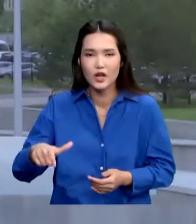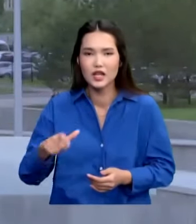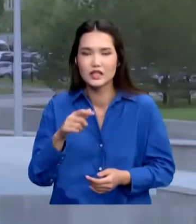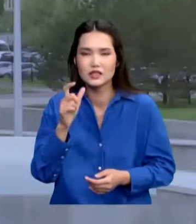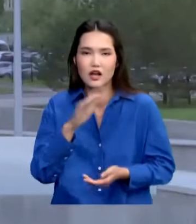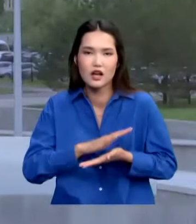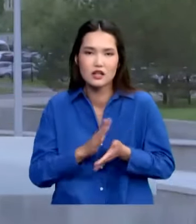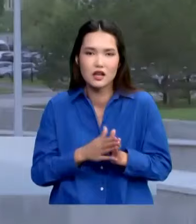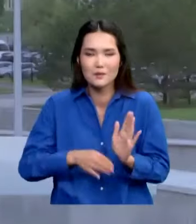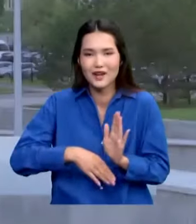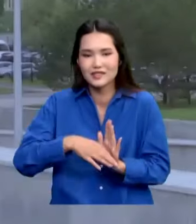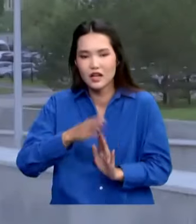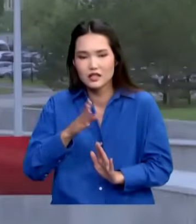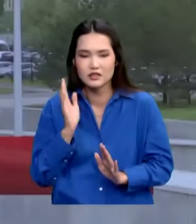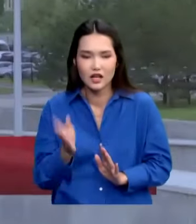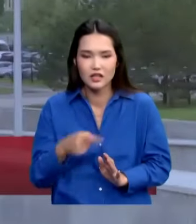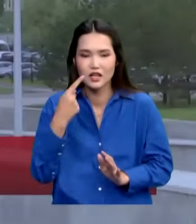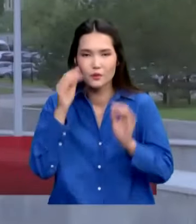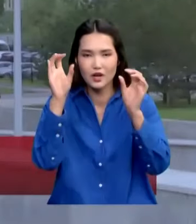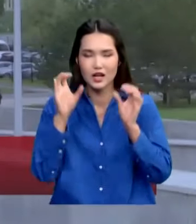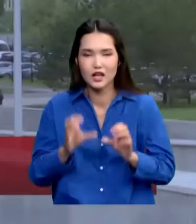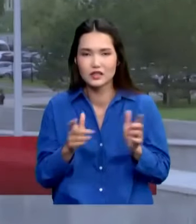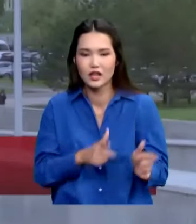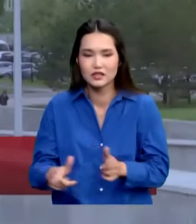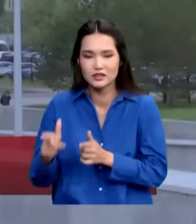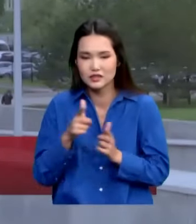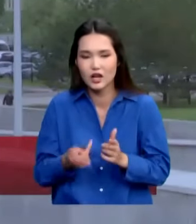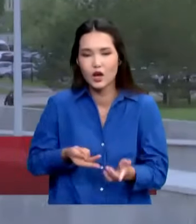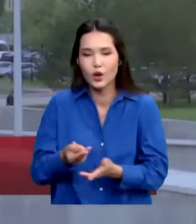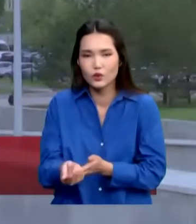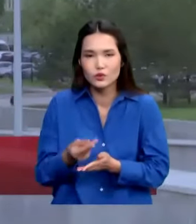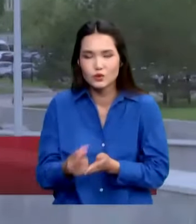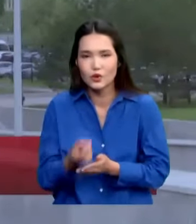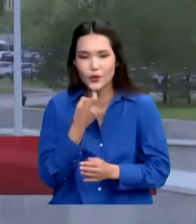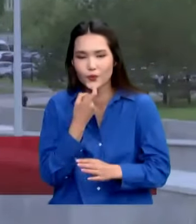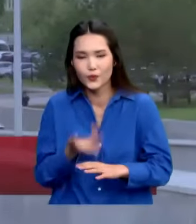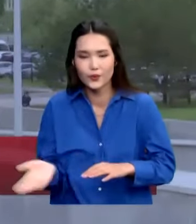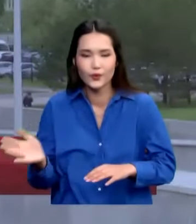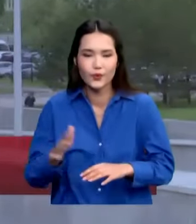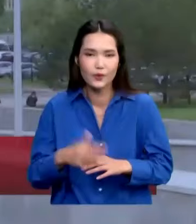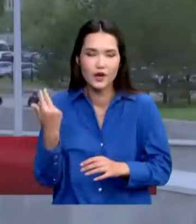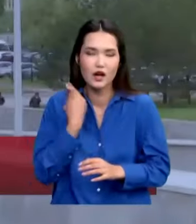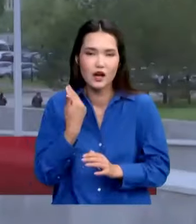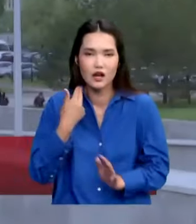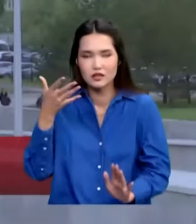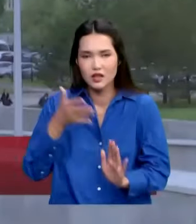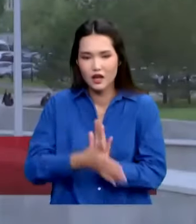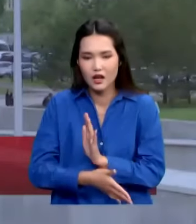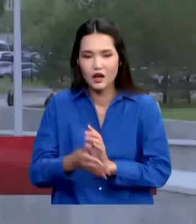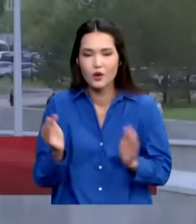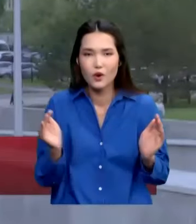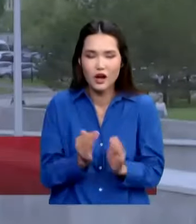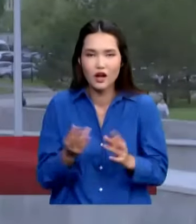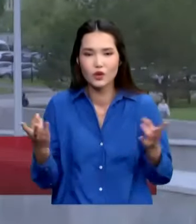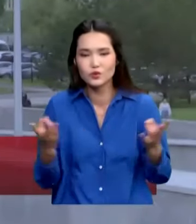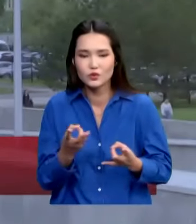жағдайы жақсарып жатыр, дейді заңды дайындағандар. Ал төлеуге шамасы жетпей қарызға батқандарда азайту